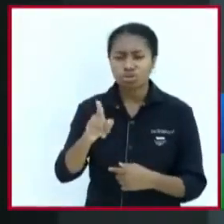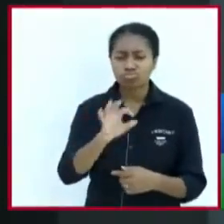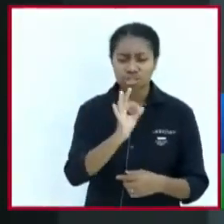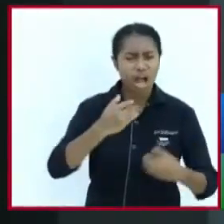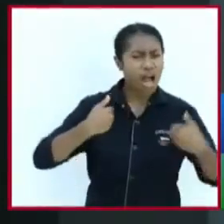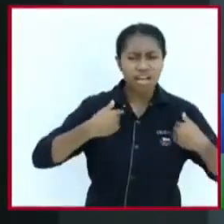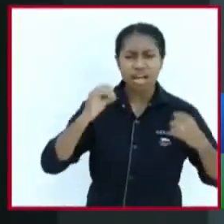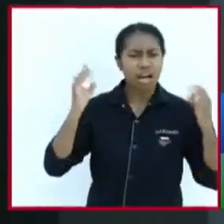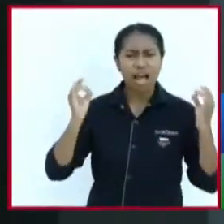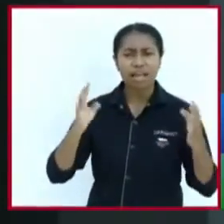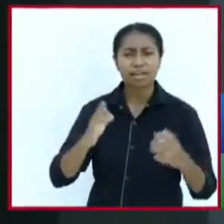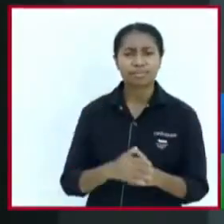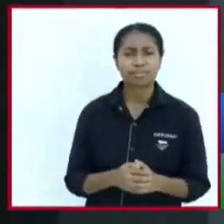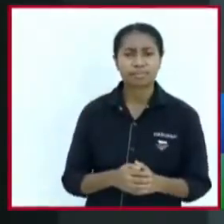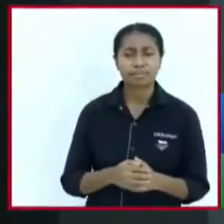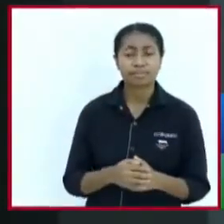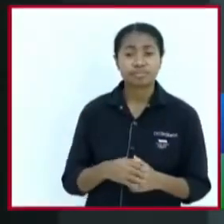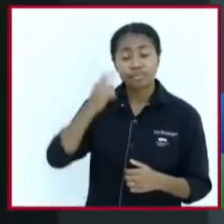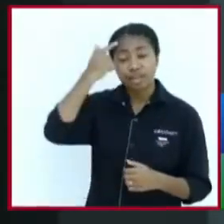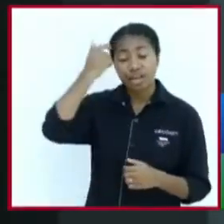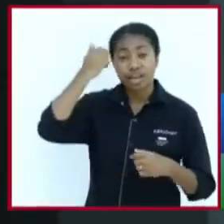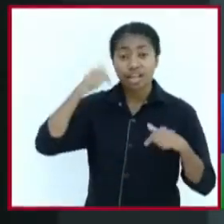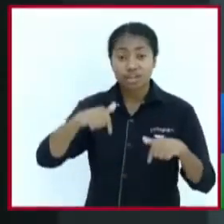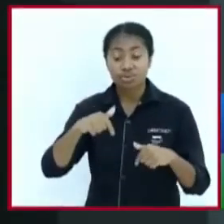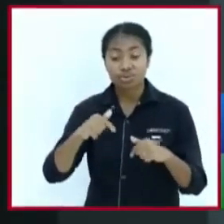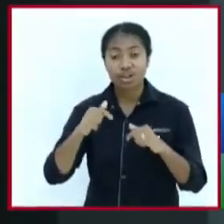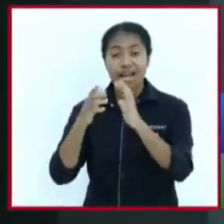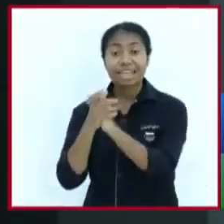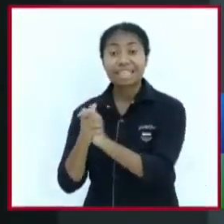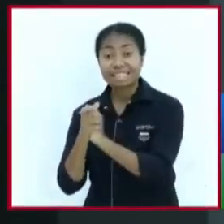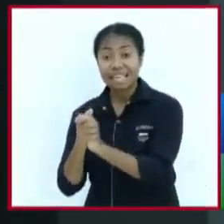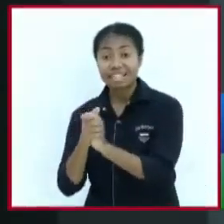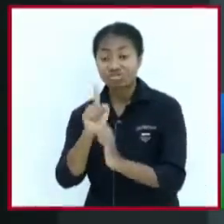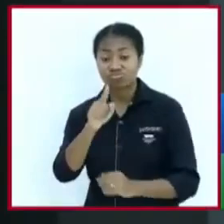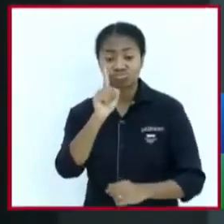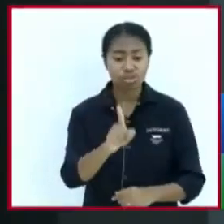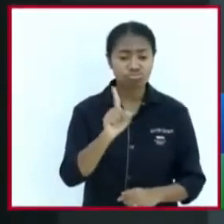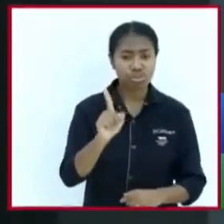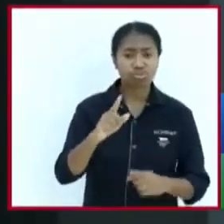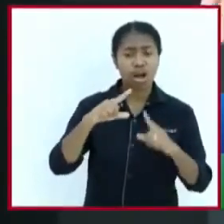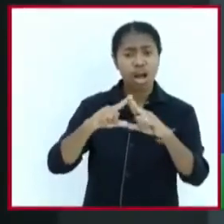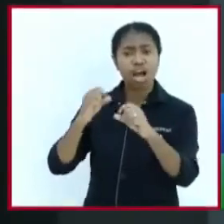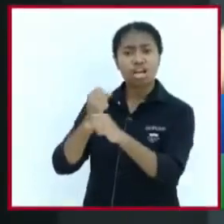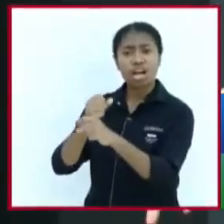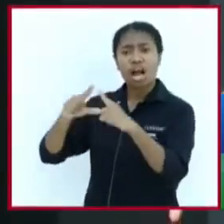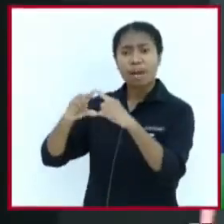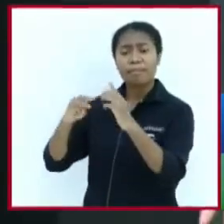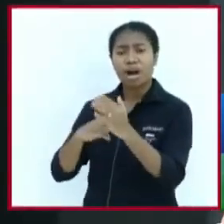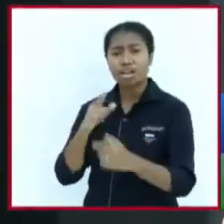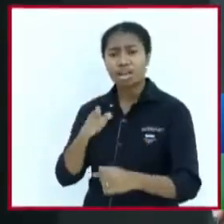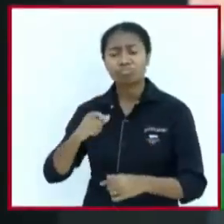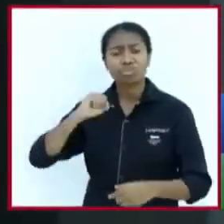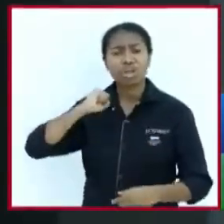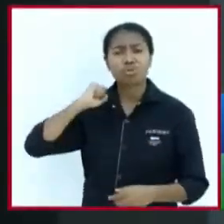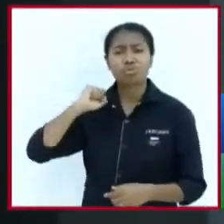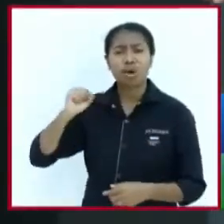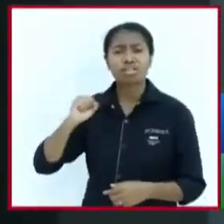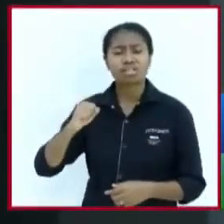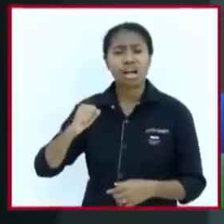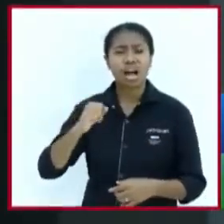Dan karena itu Kristen satu-satunya agama yang dengan konsep Salvation wife kalo